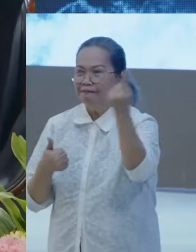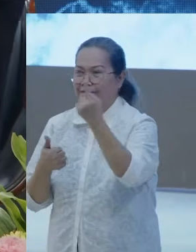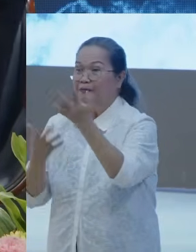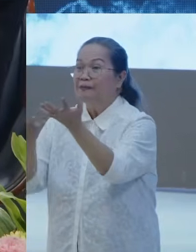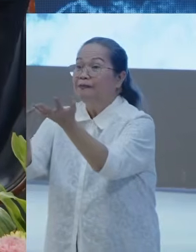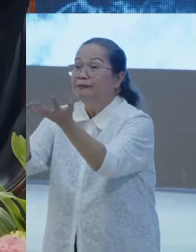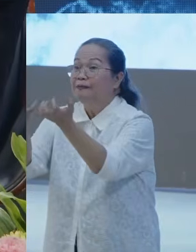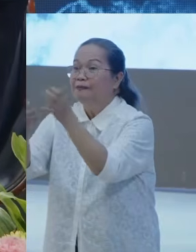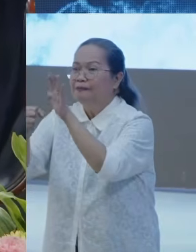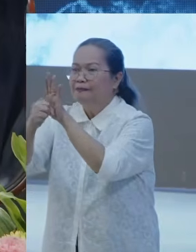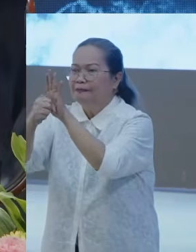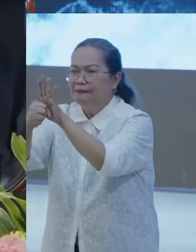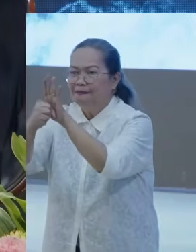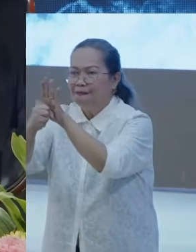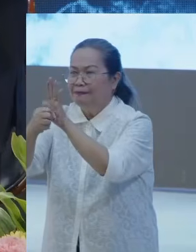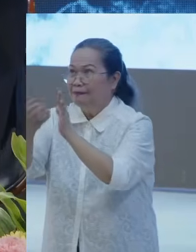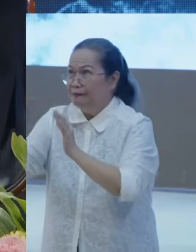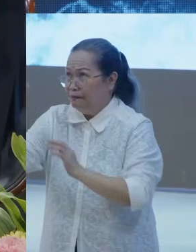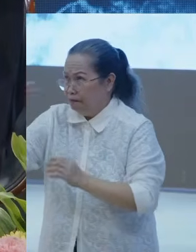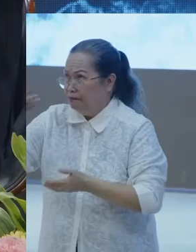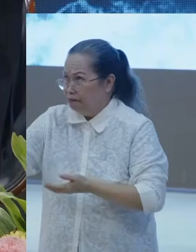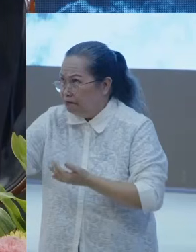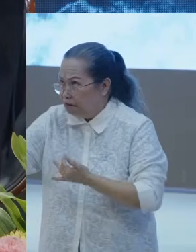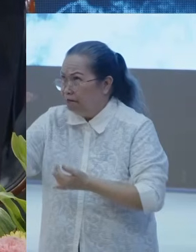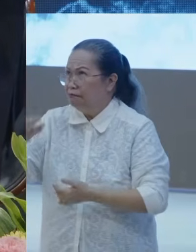ng sign para sila ay maniwala.